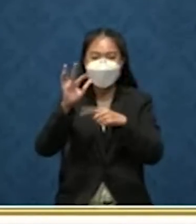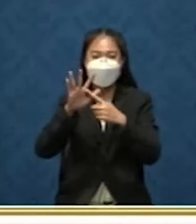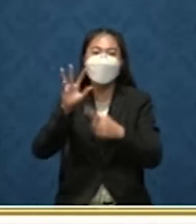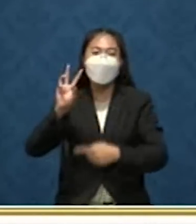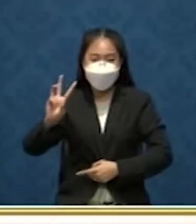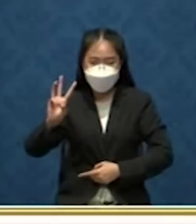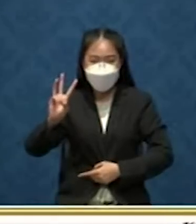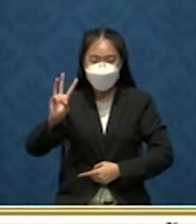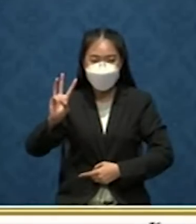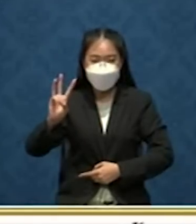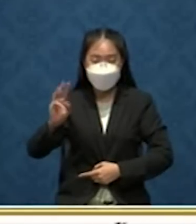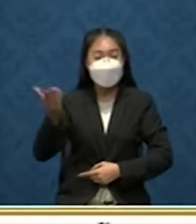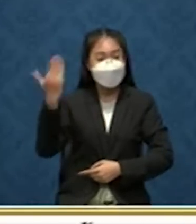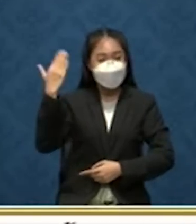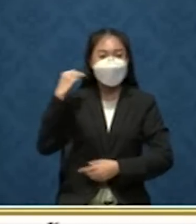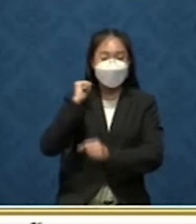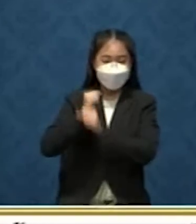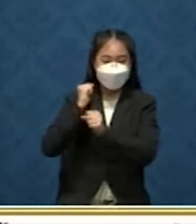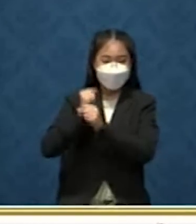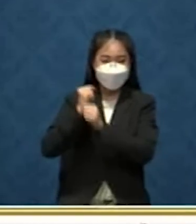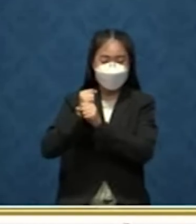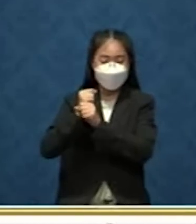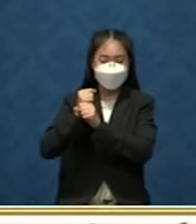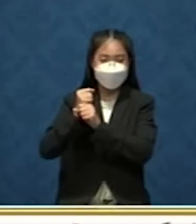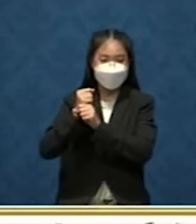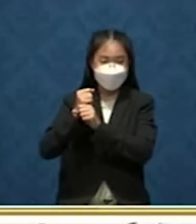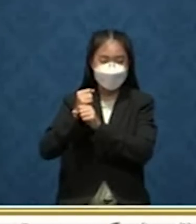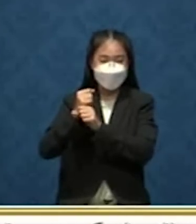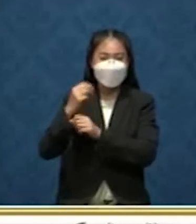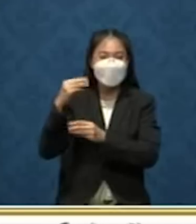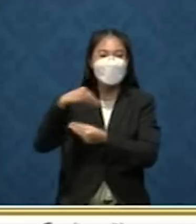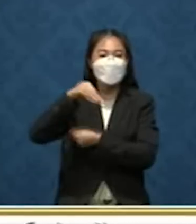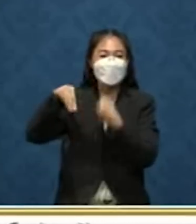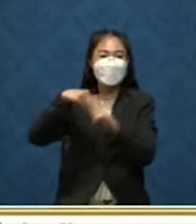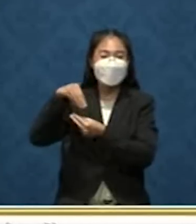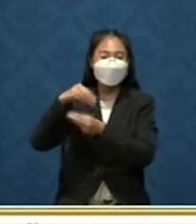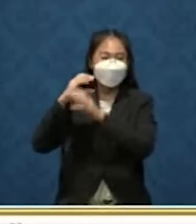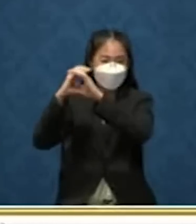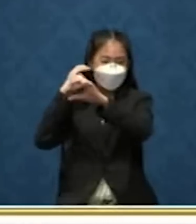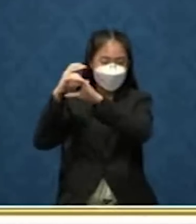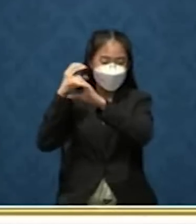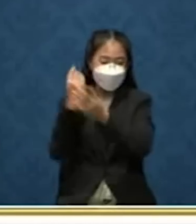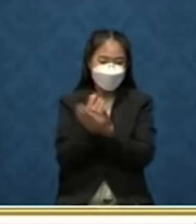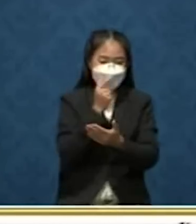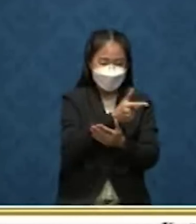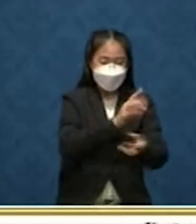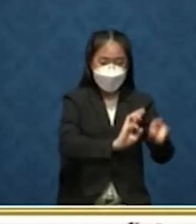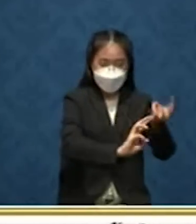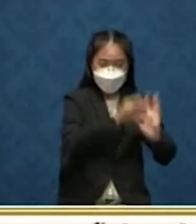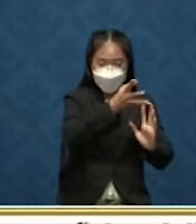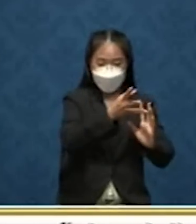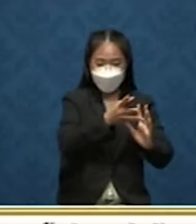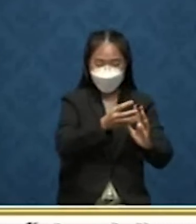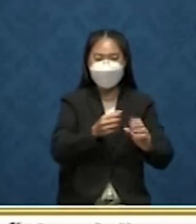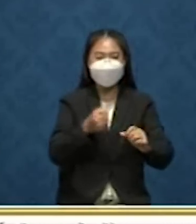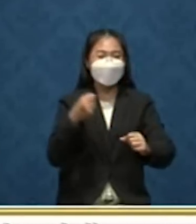อนหน้านี้เคยทำทัวศูยเหลียนที่พูเก็ปี 55เคยมีคดีจ้างวานเผาสวนงูคู่แข่งส้อมรอประ